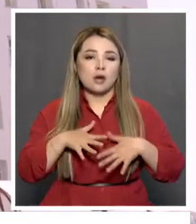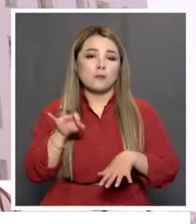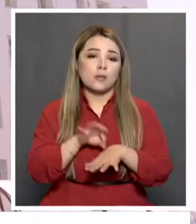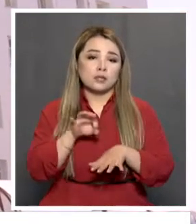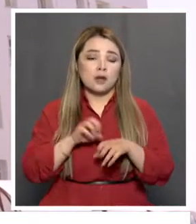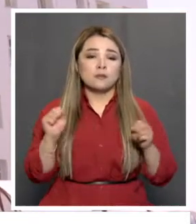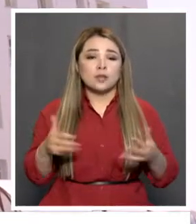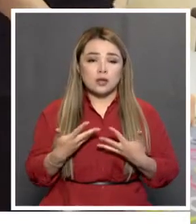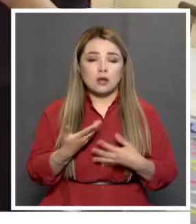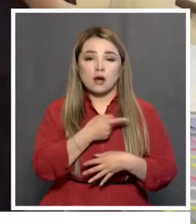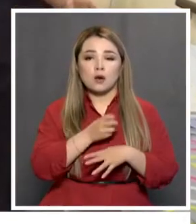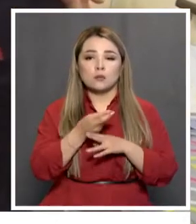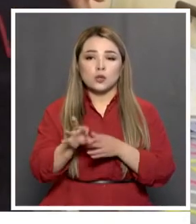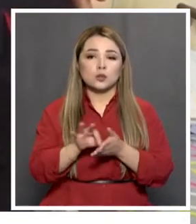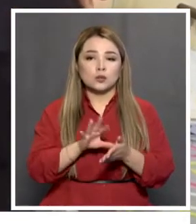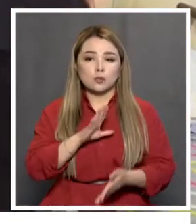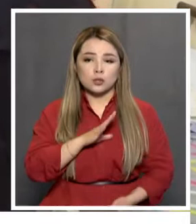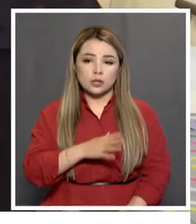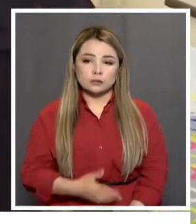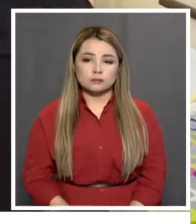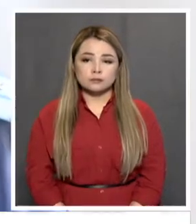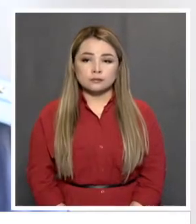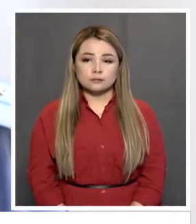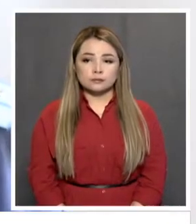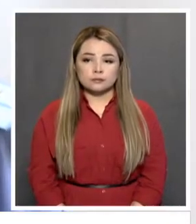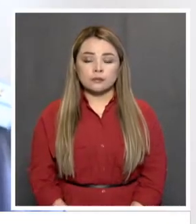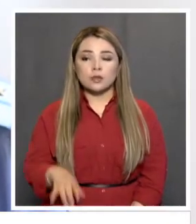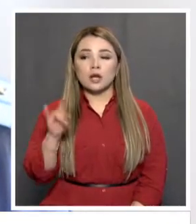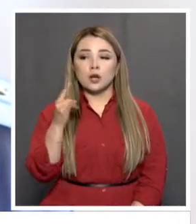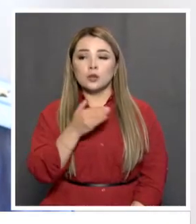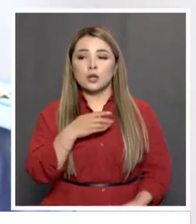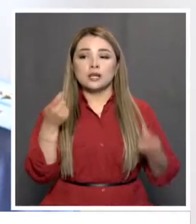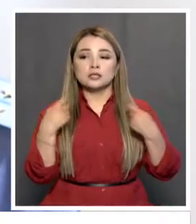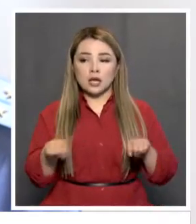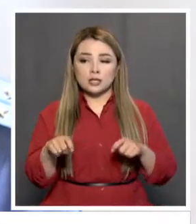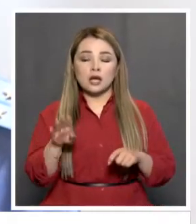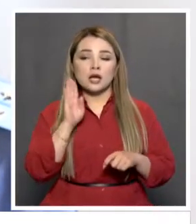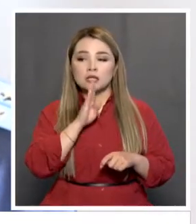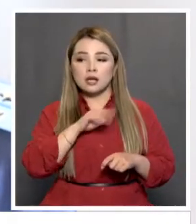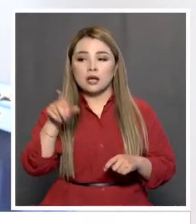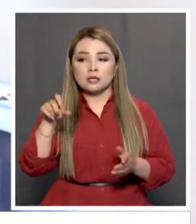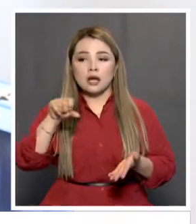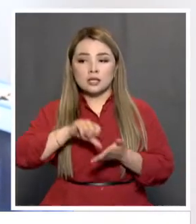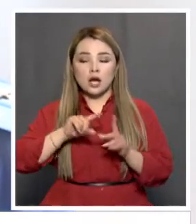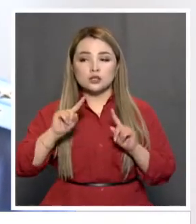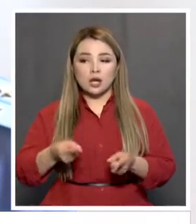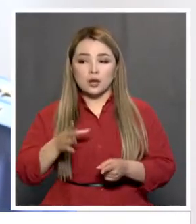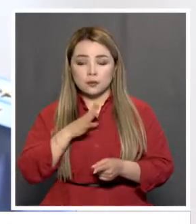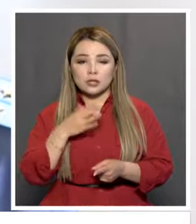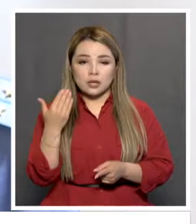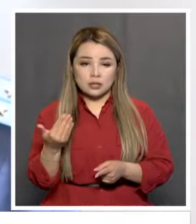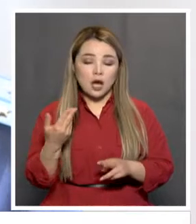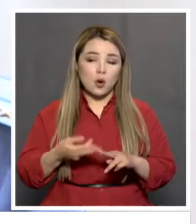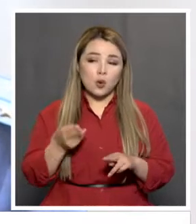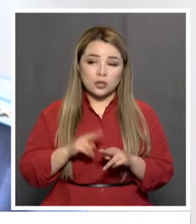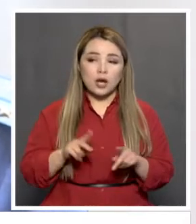сәби дереу ауруханаға жатқызылды. Баласын сатпақшы болған е есімді азаматша қазіргі таңда ұсталды. Ол